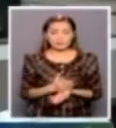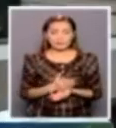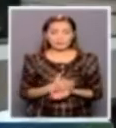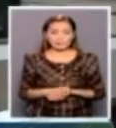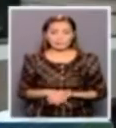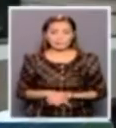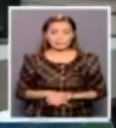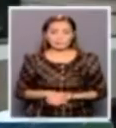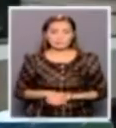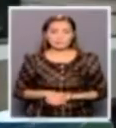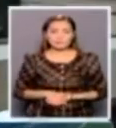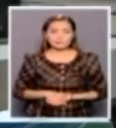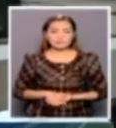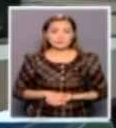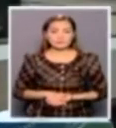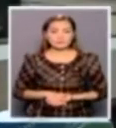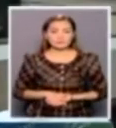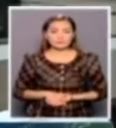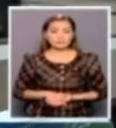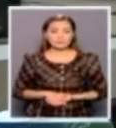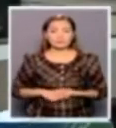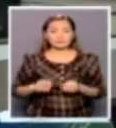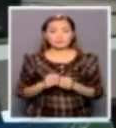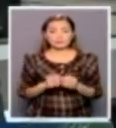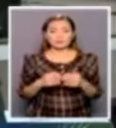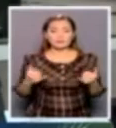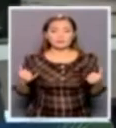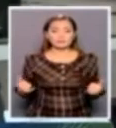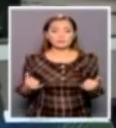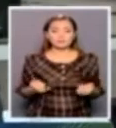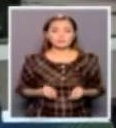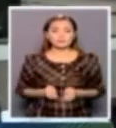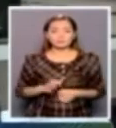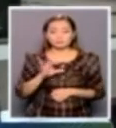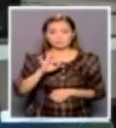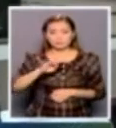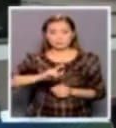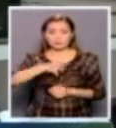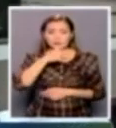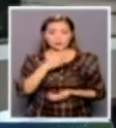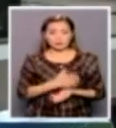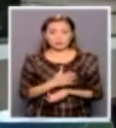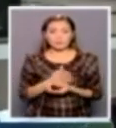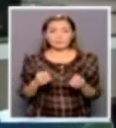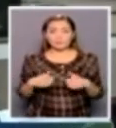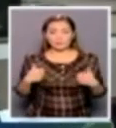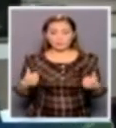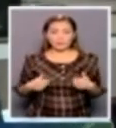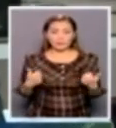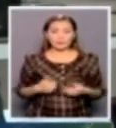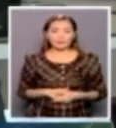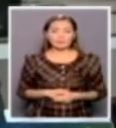жылдықта 98%-ға орындады. Әлде мына қазір күзгі науқан бар. Әлде де